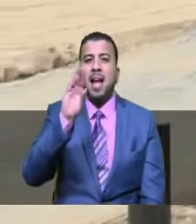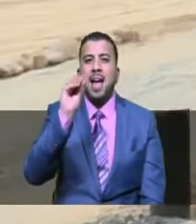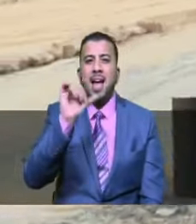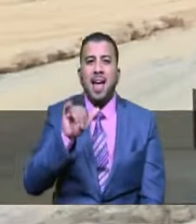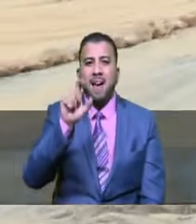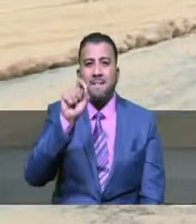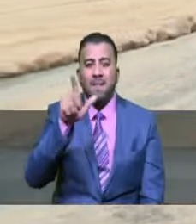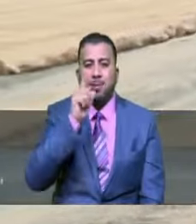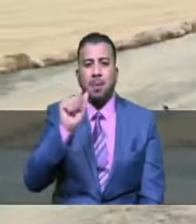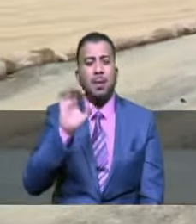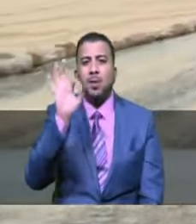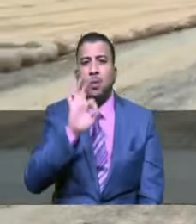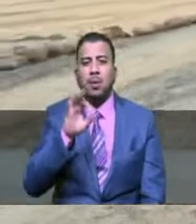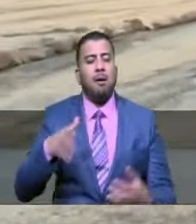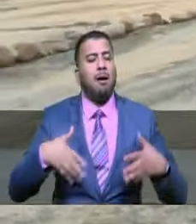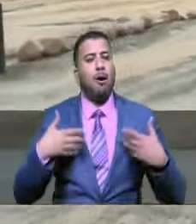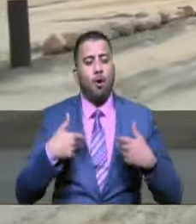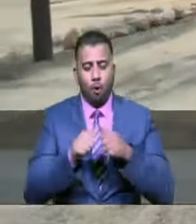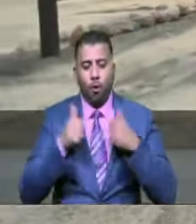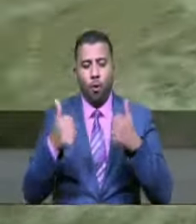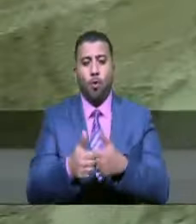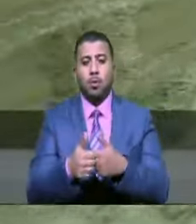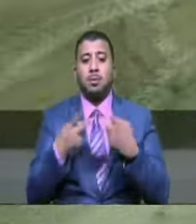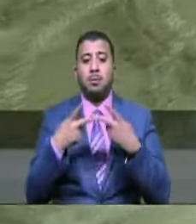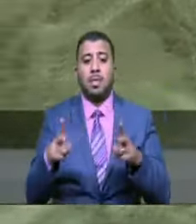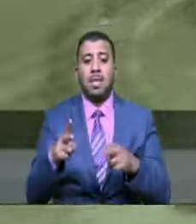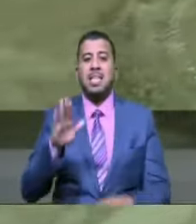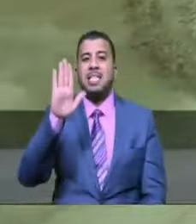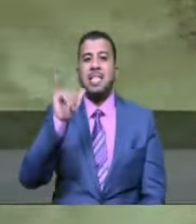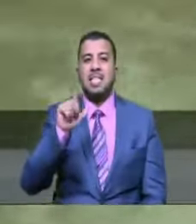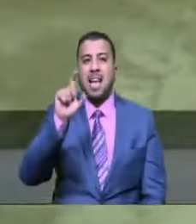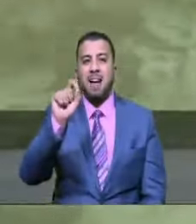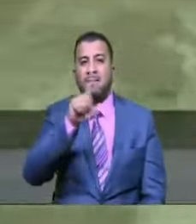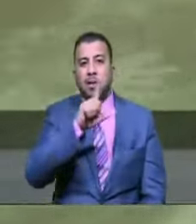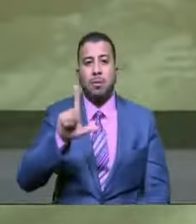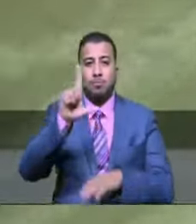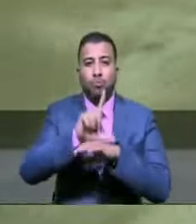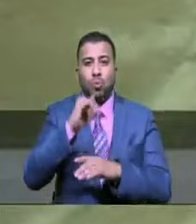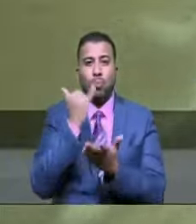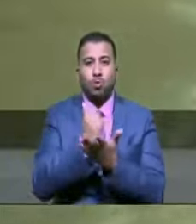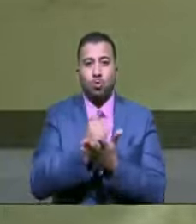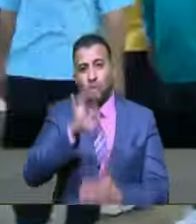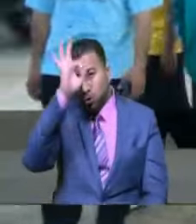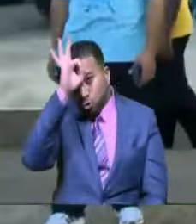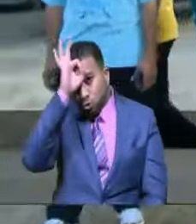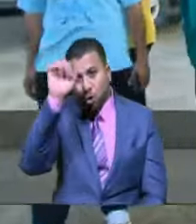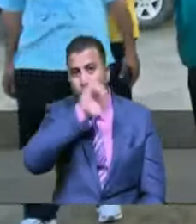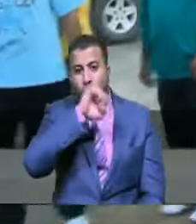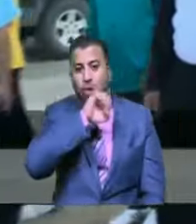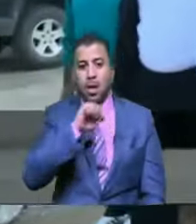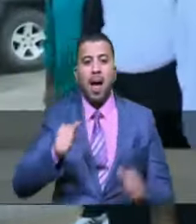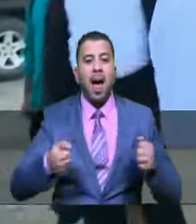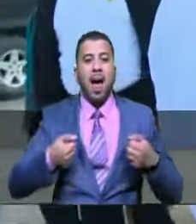وفي جو اسري ترفيهي افتتح سعاده العميد سيف الزري الشامسي قائد عام شرط الشارقه منتزه